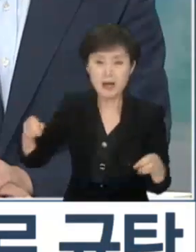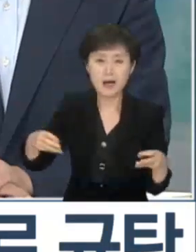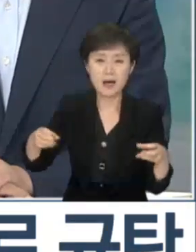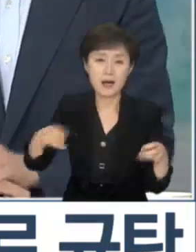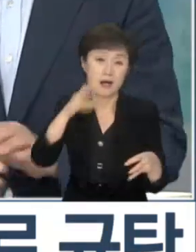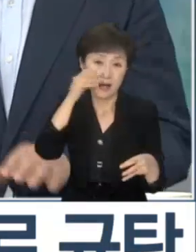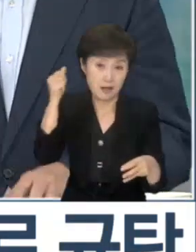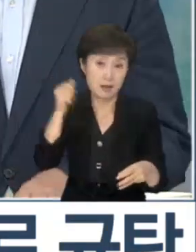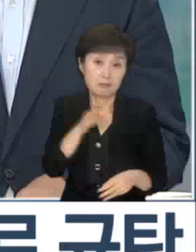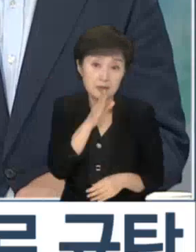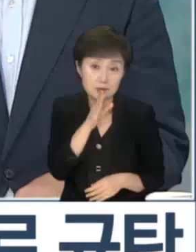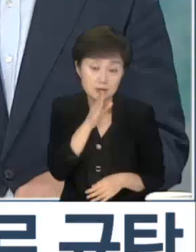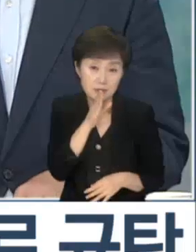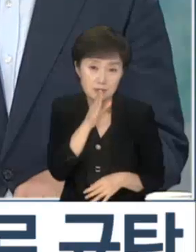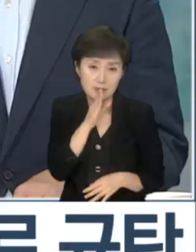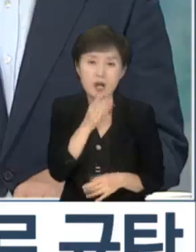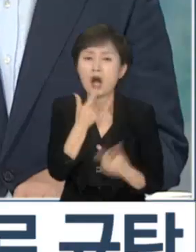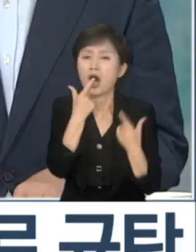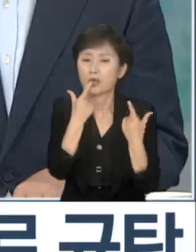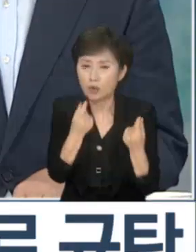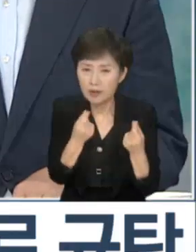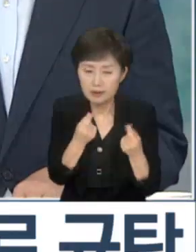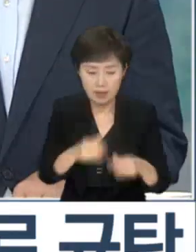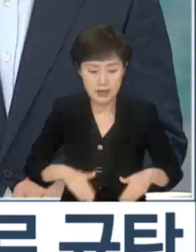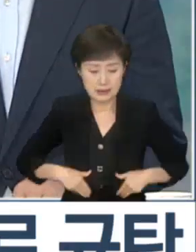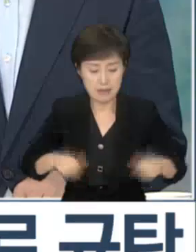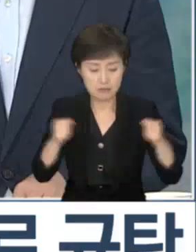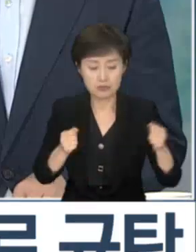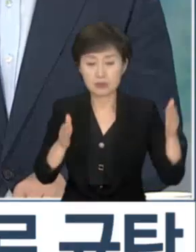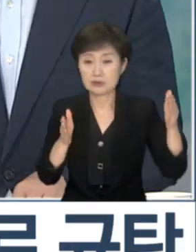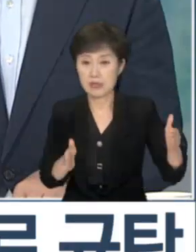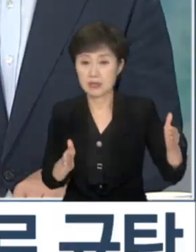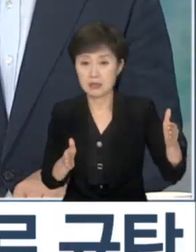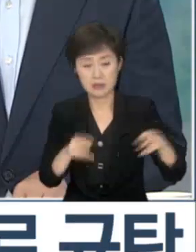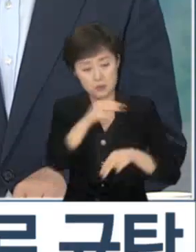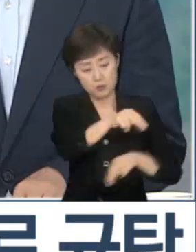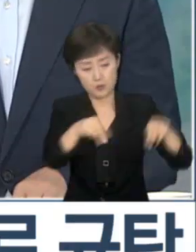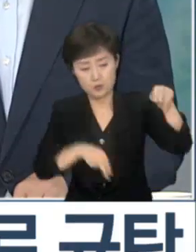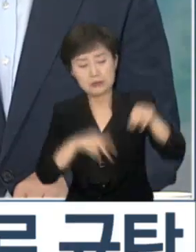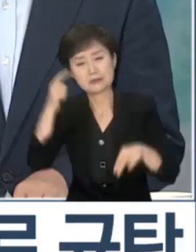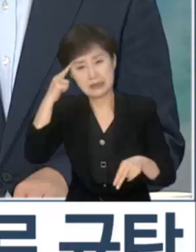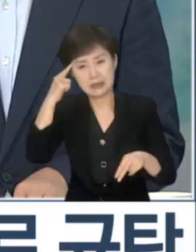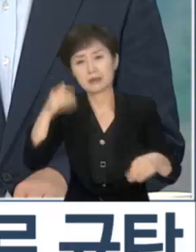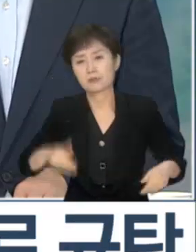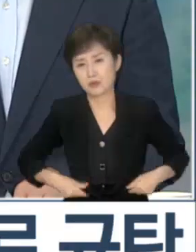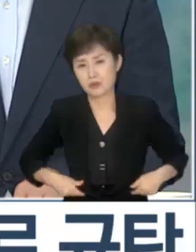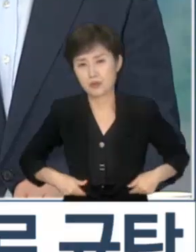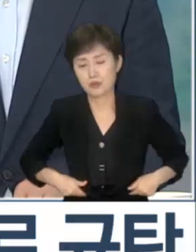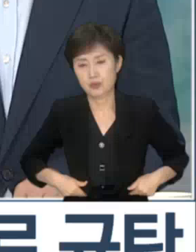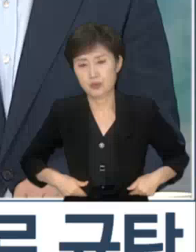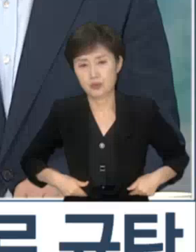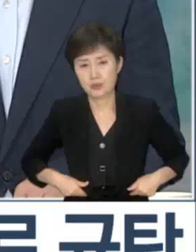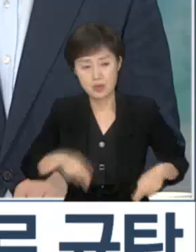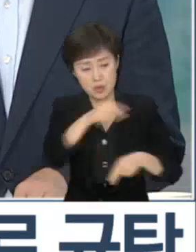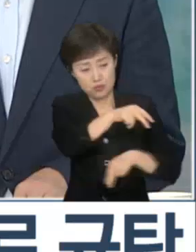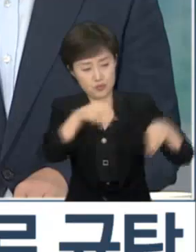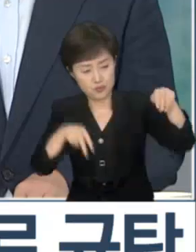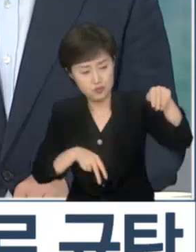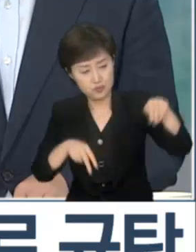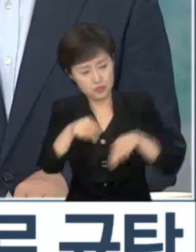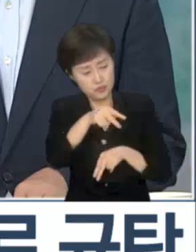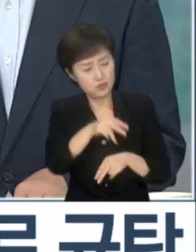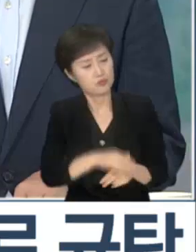프로가 풀려집니다 마찬가지로 남북 문제도 역지사지의 입장에서 북한을 바라보면 어느 정도